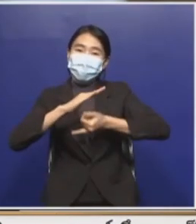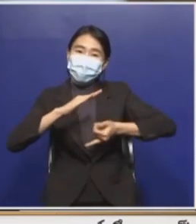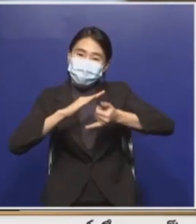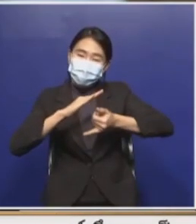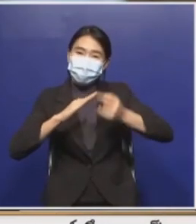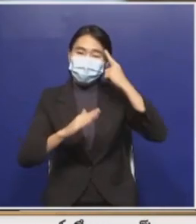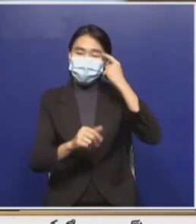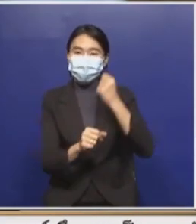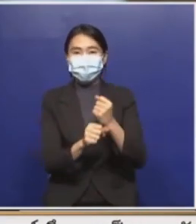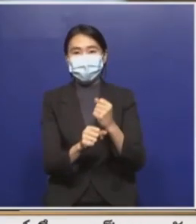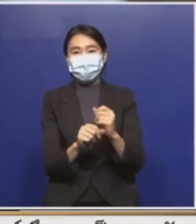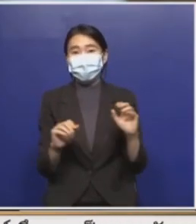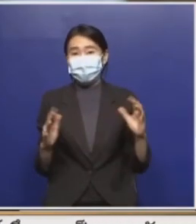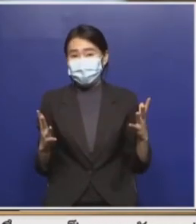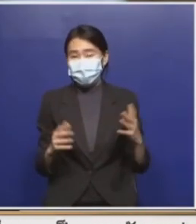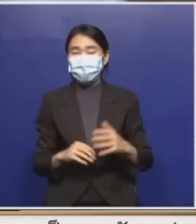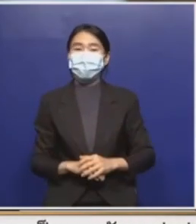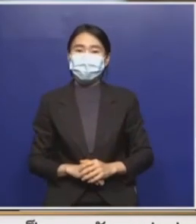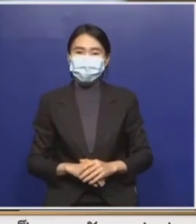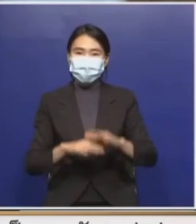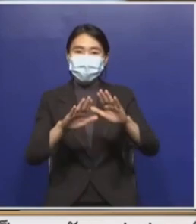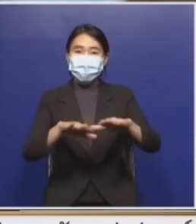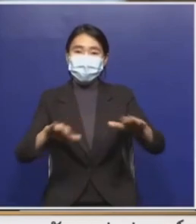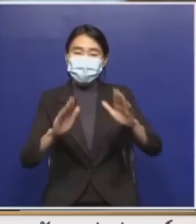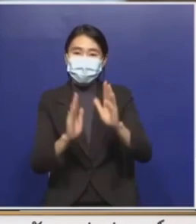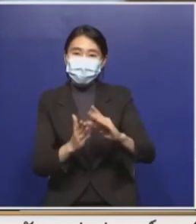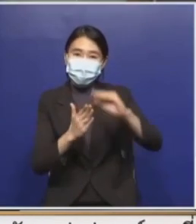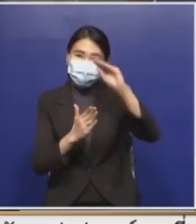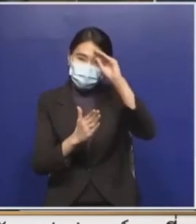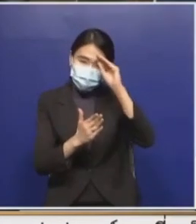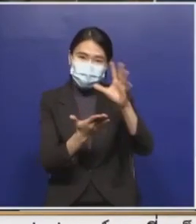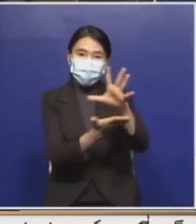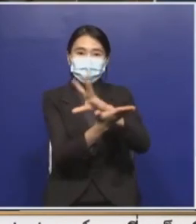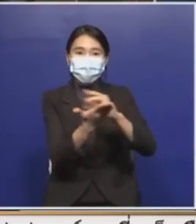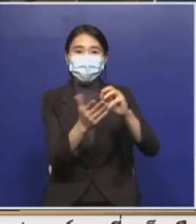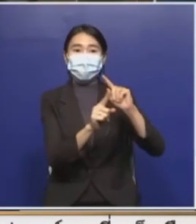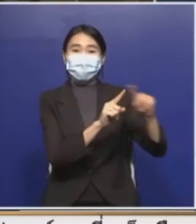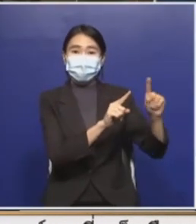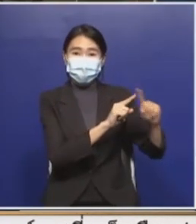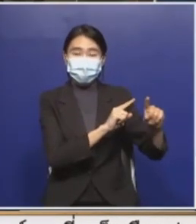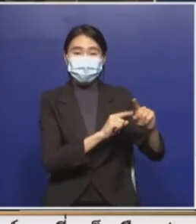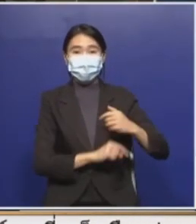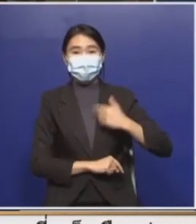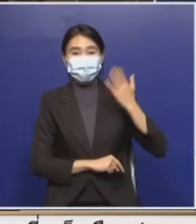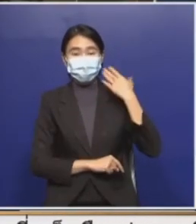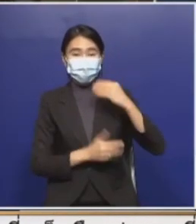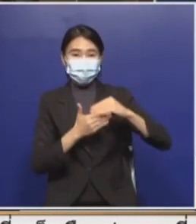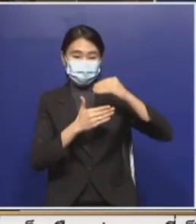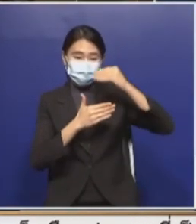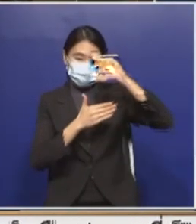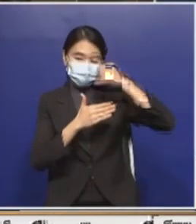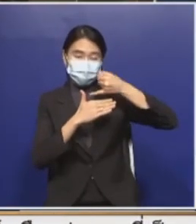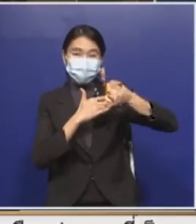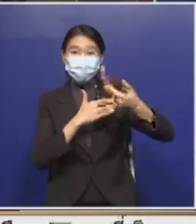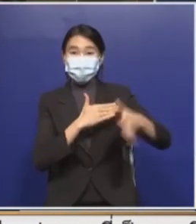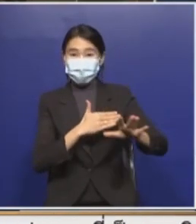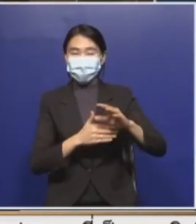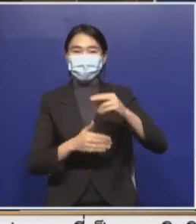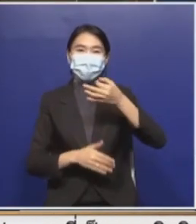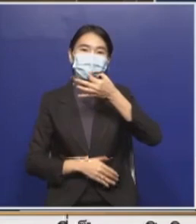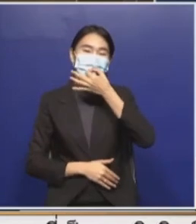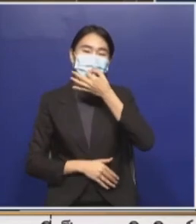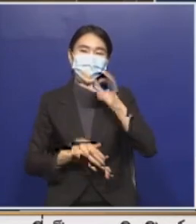งานทำเด็กนักเรียนนักศึกษาที่จบการศึกษาแล้วตกง